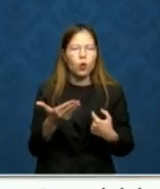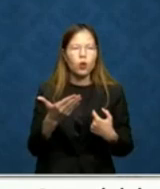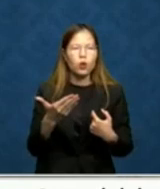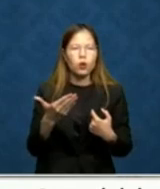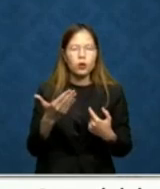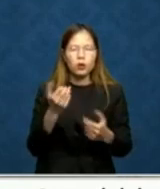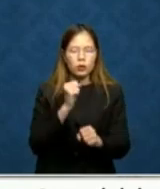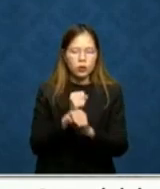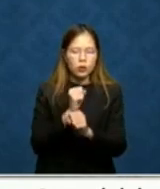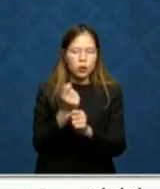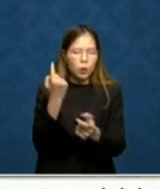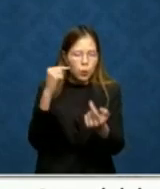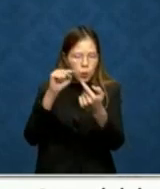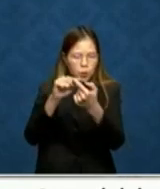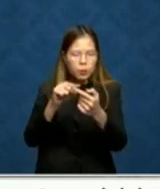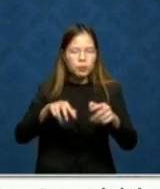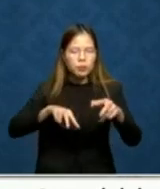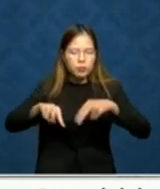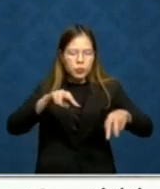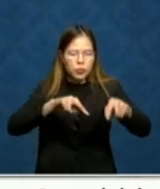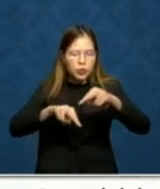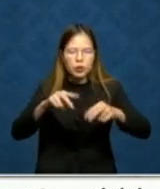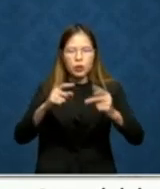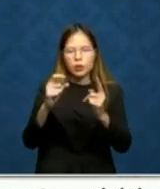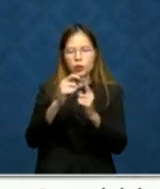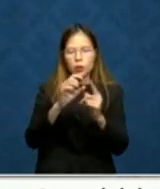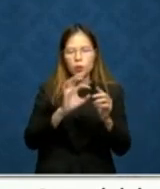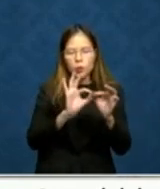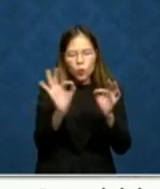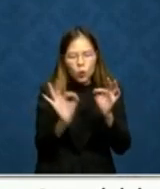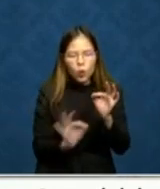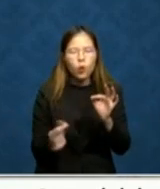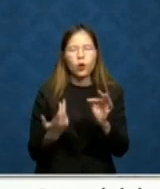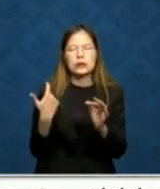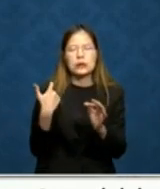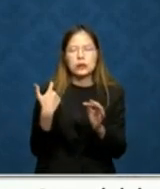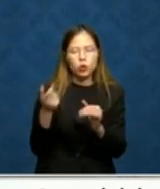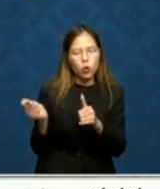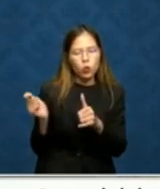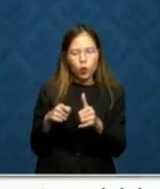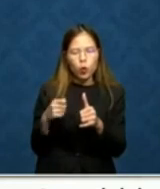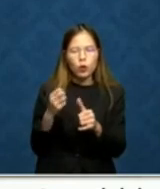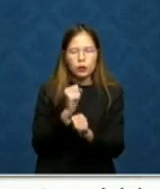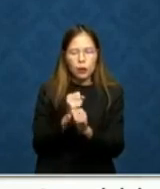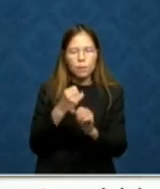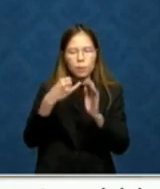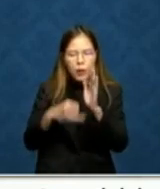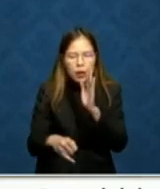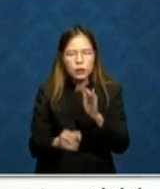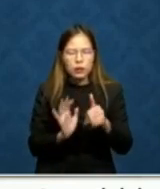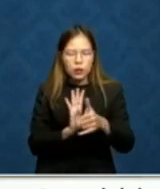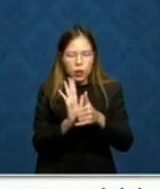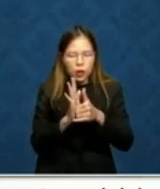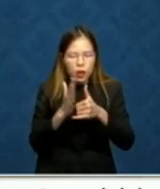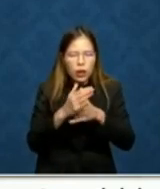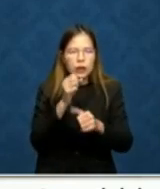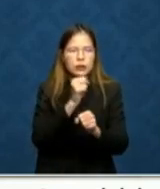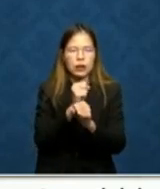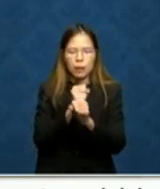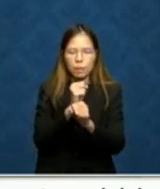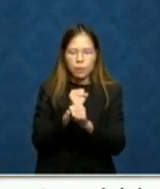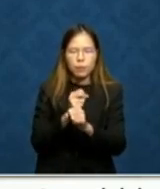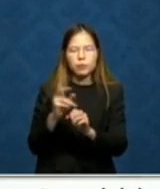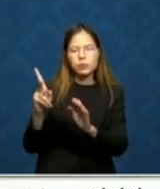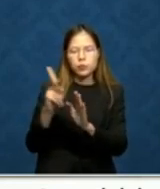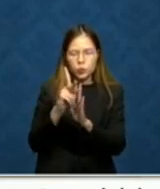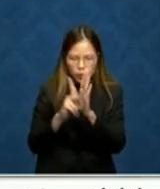จึงนำไปสู่การพิจารณาบทนิยามและบทลงโทษเกี่ยวกับลักษณะความผิดคุกคามทางเพศเพื่อจะทำให้มีกฎหม